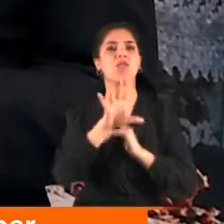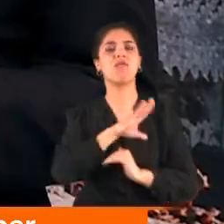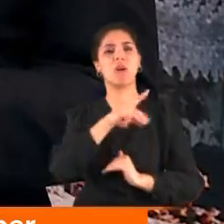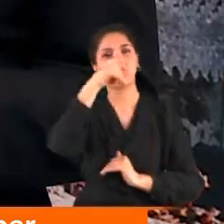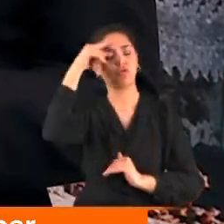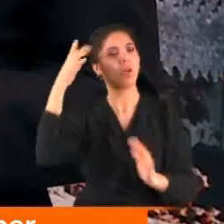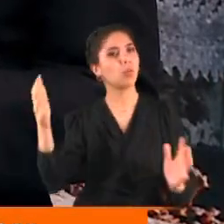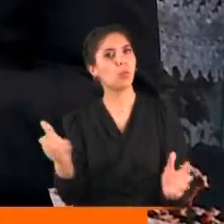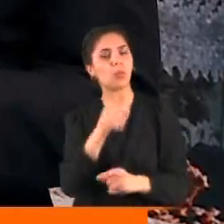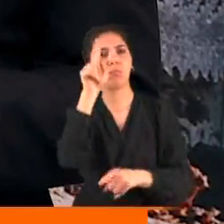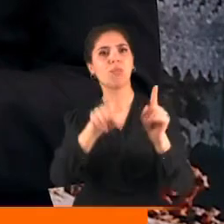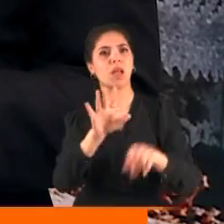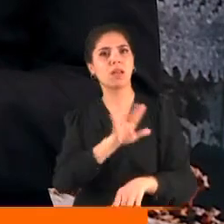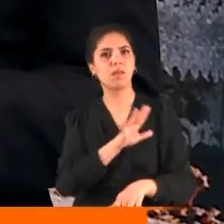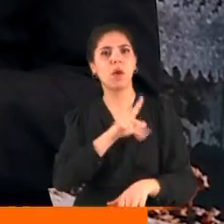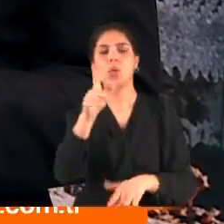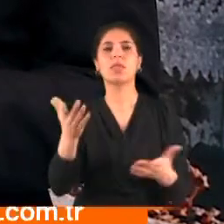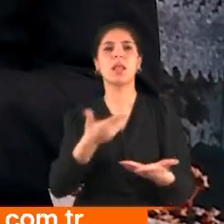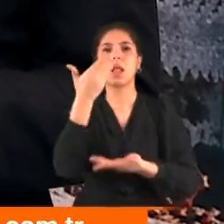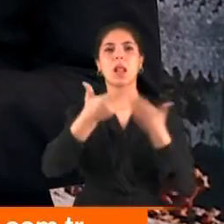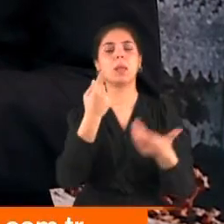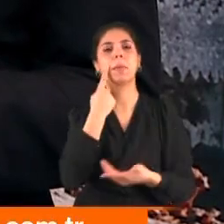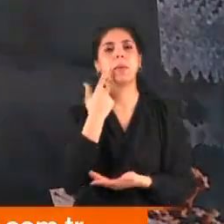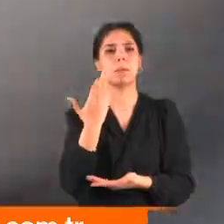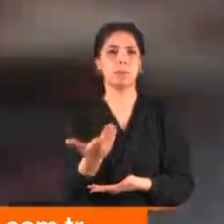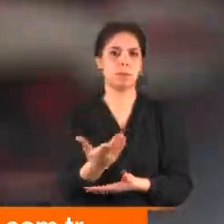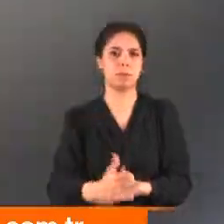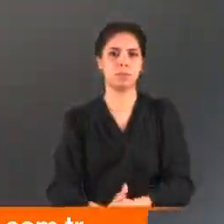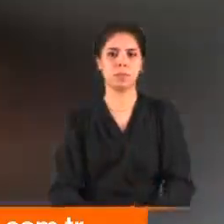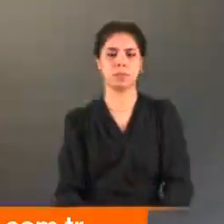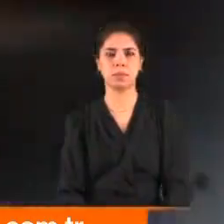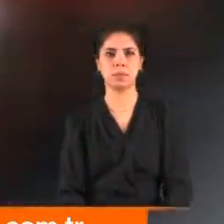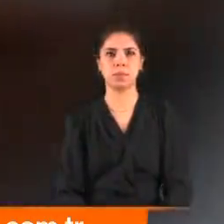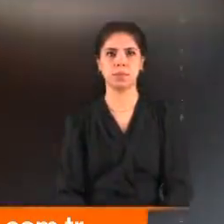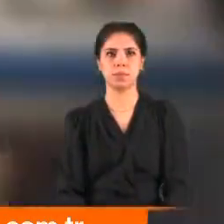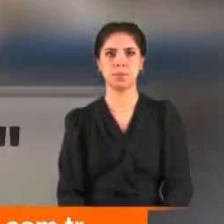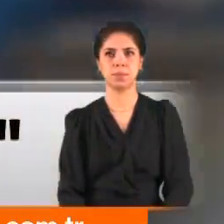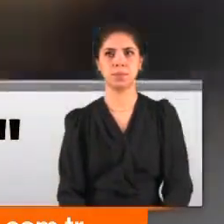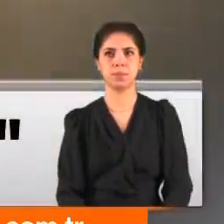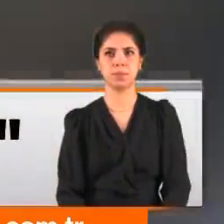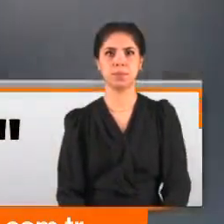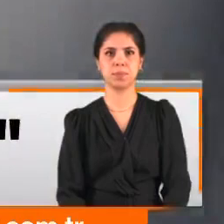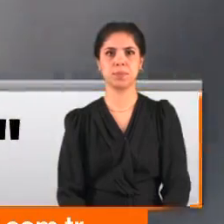eseri hayatta kalanlar. Kabusu bakın nasıl anlattılar. Hayır, hayır, hayır.